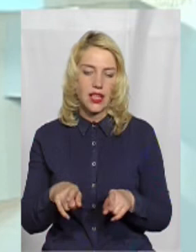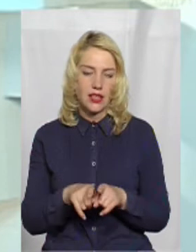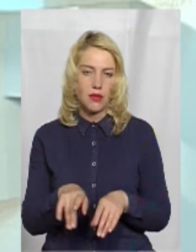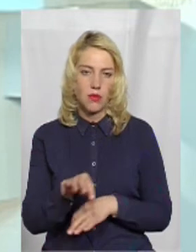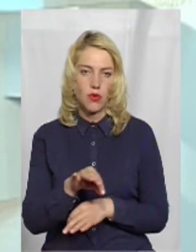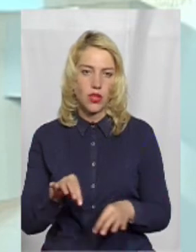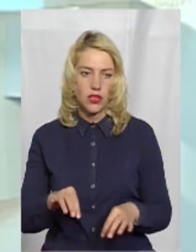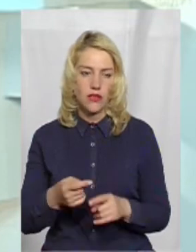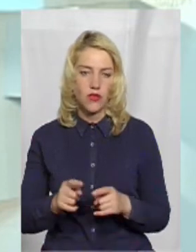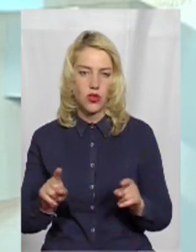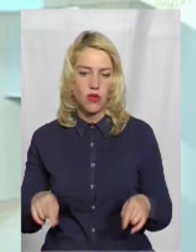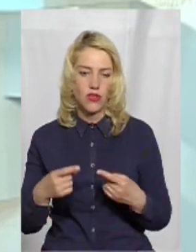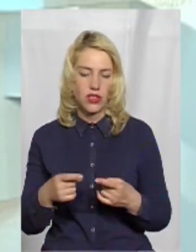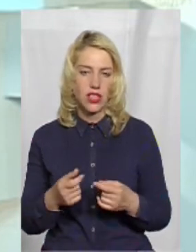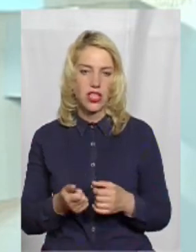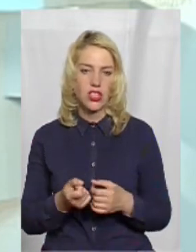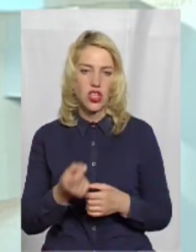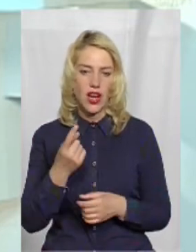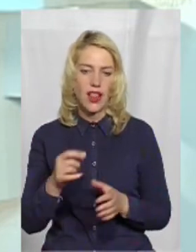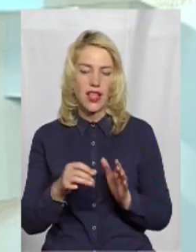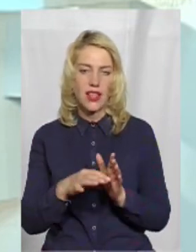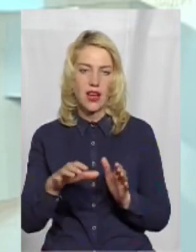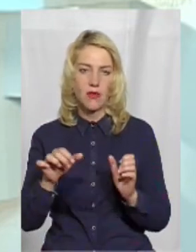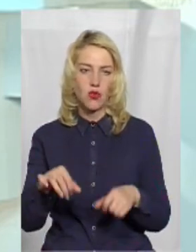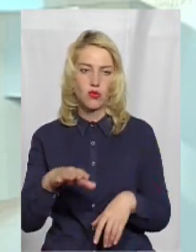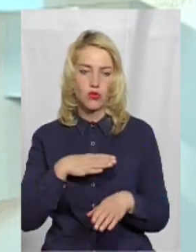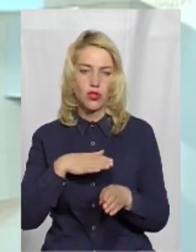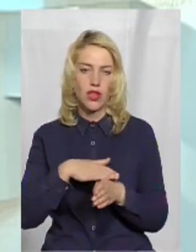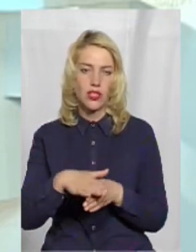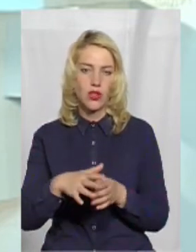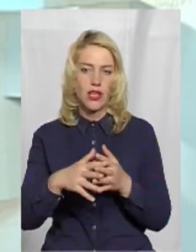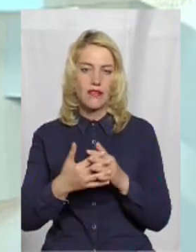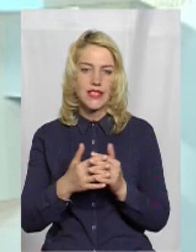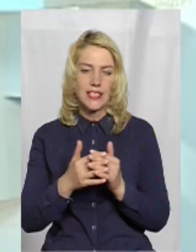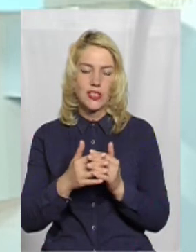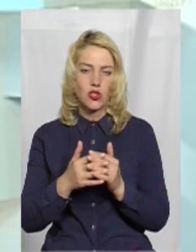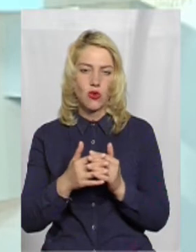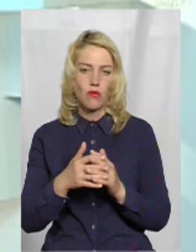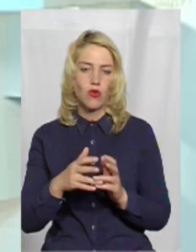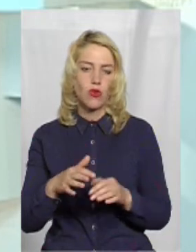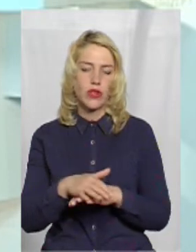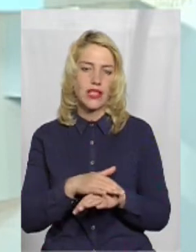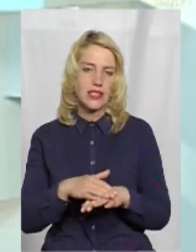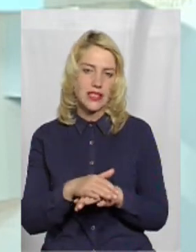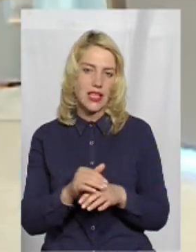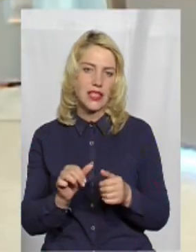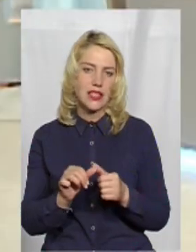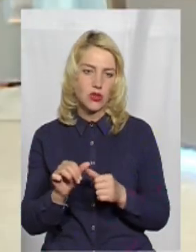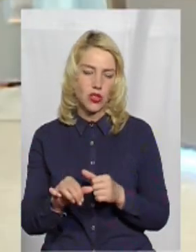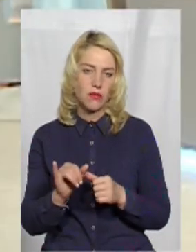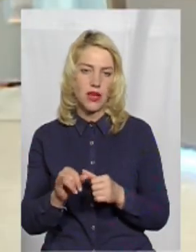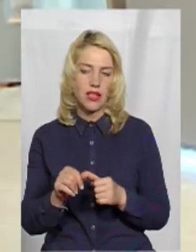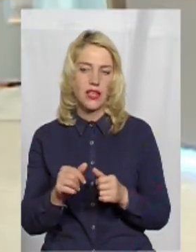проекти відновлених джерел енергії можуть бути реалізовані в сільському населенні, зокрема, в сільській